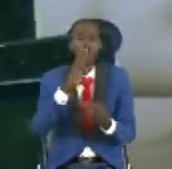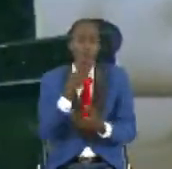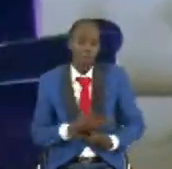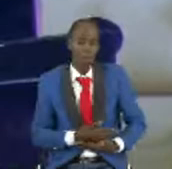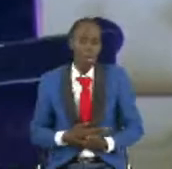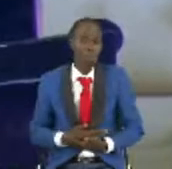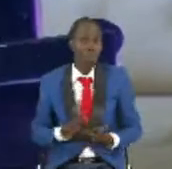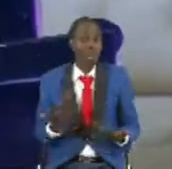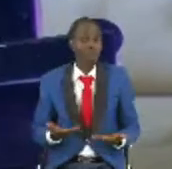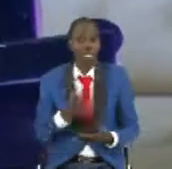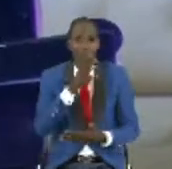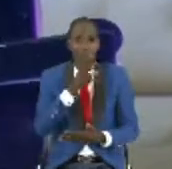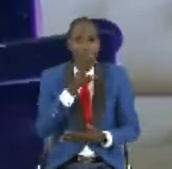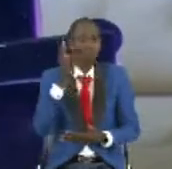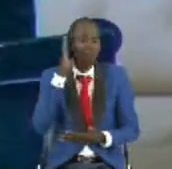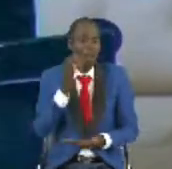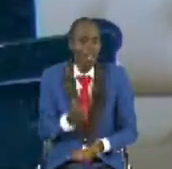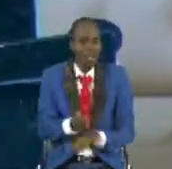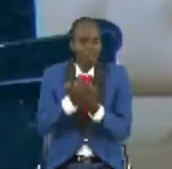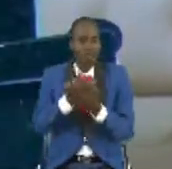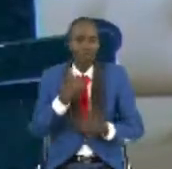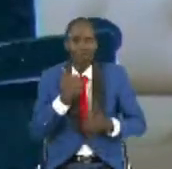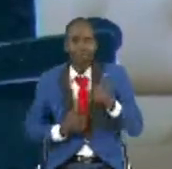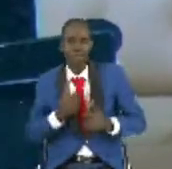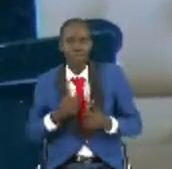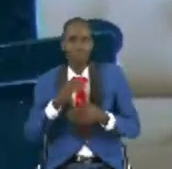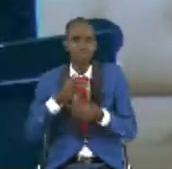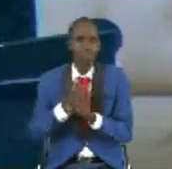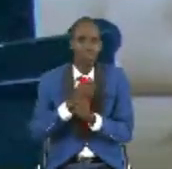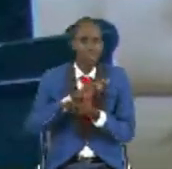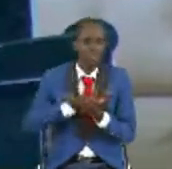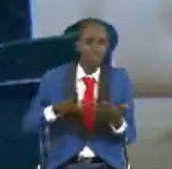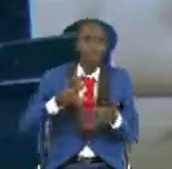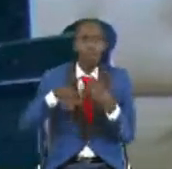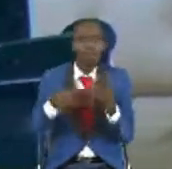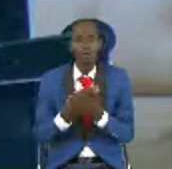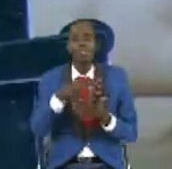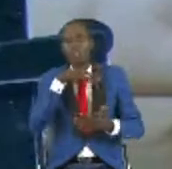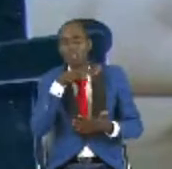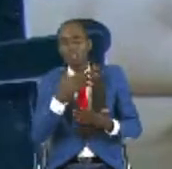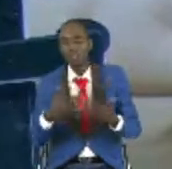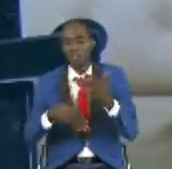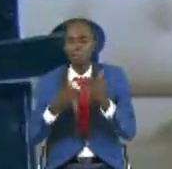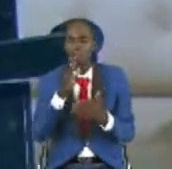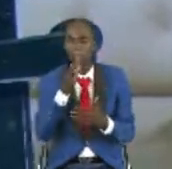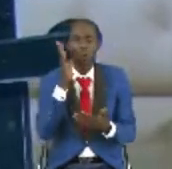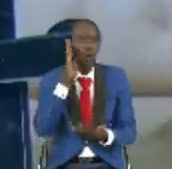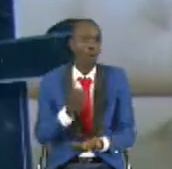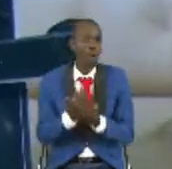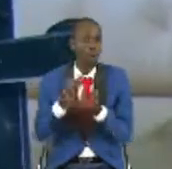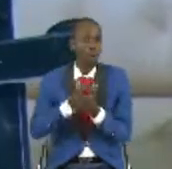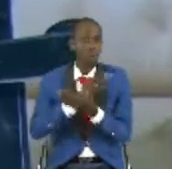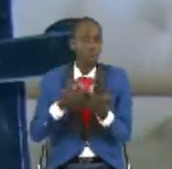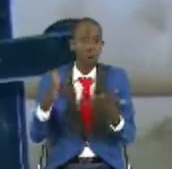maman devait te laver et enlever toutes les saletés. Maman lavait tout cela pour toi.